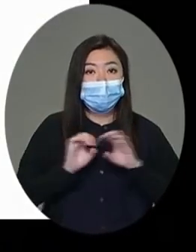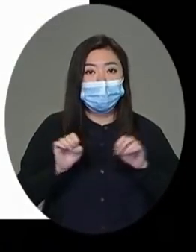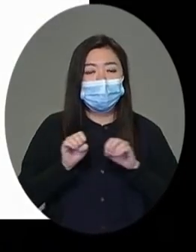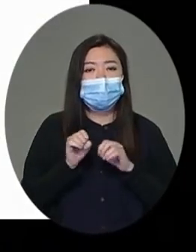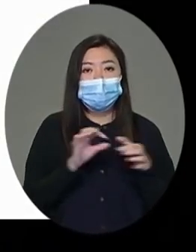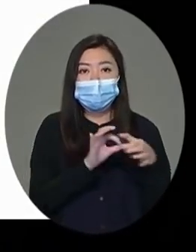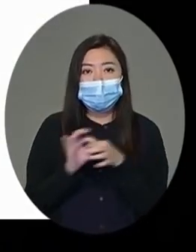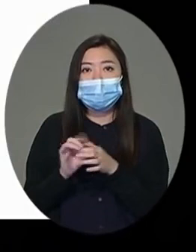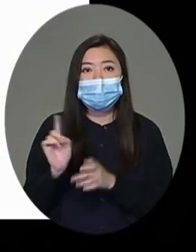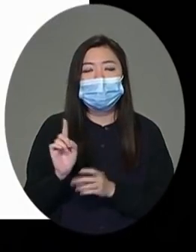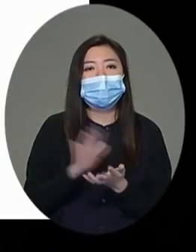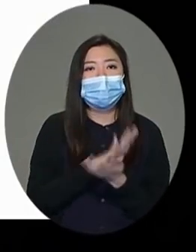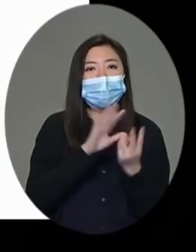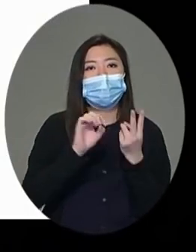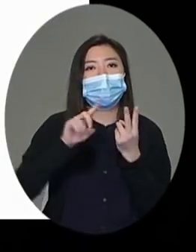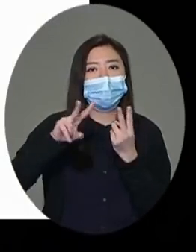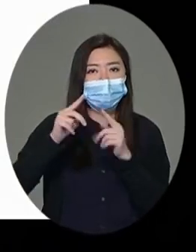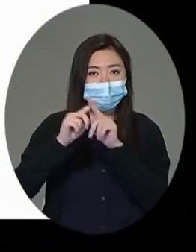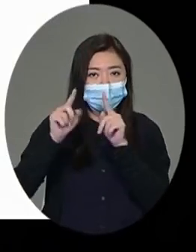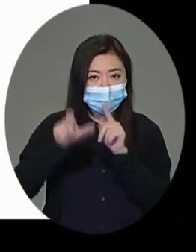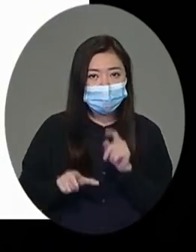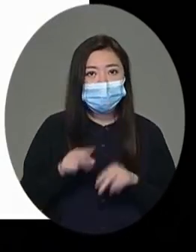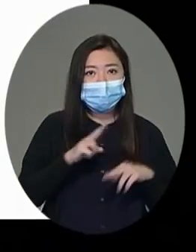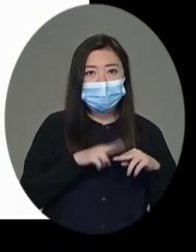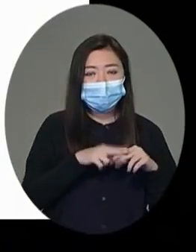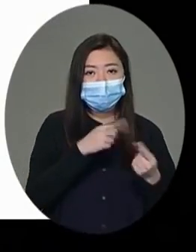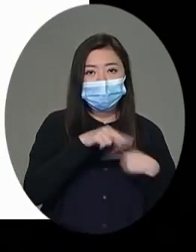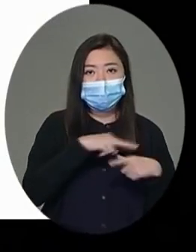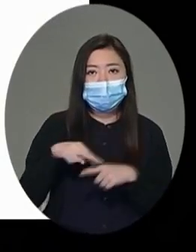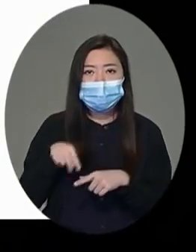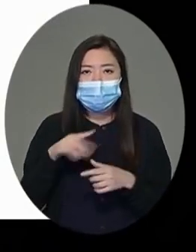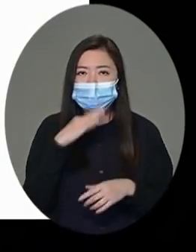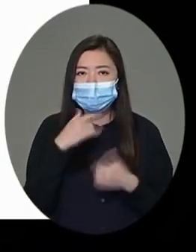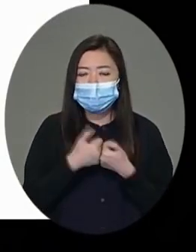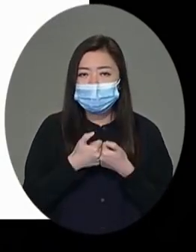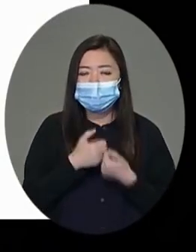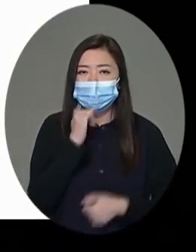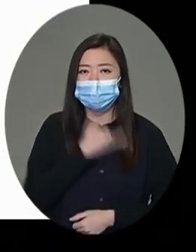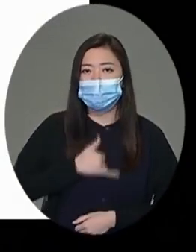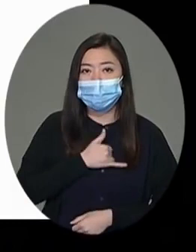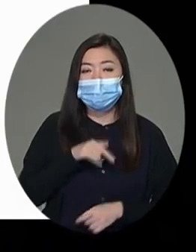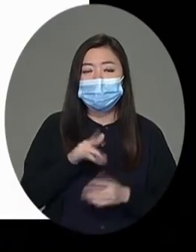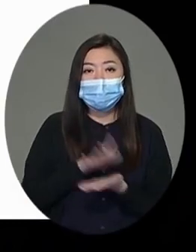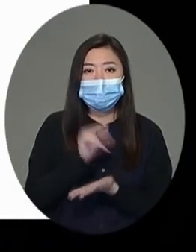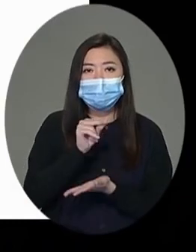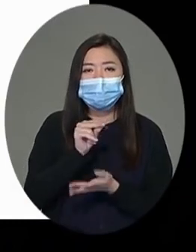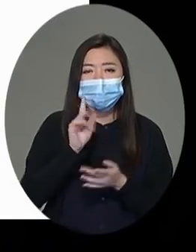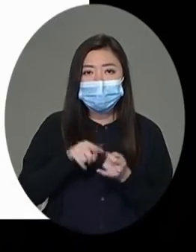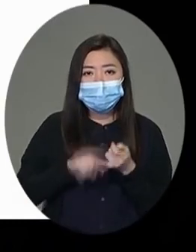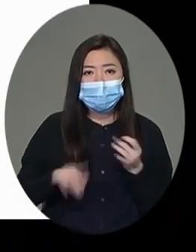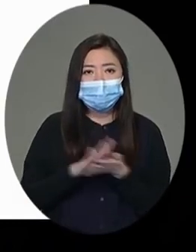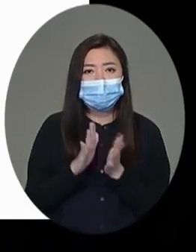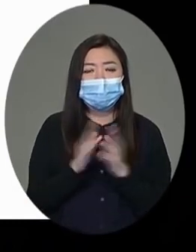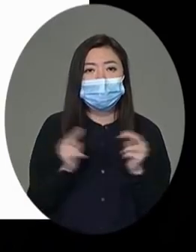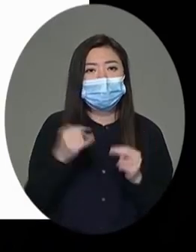報告亦都提及一宗2012年11月內地當局轉介假結婚個案7年，但最終都未能夠